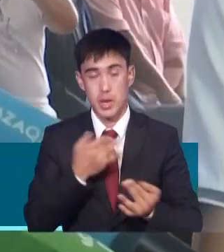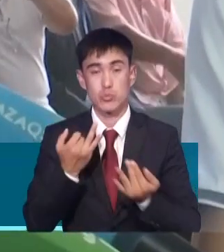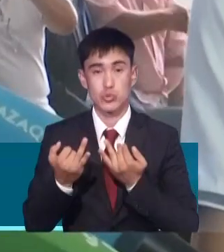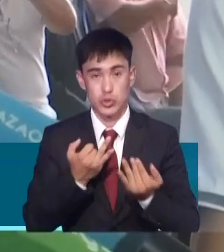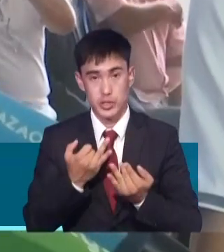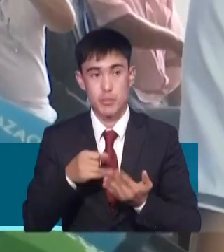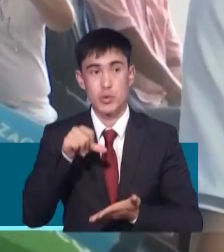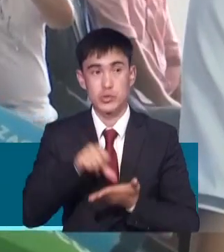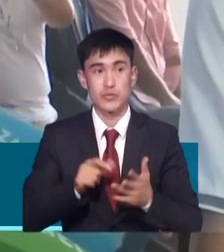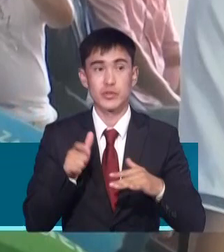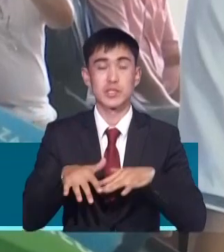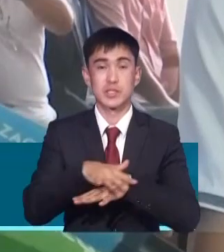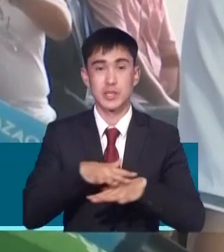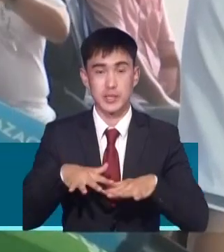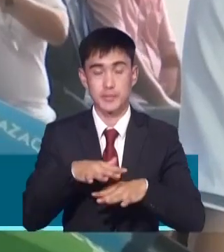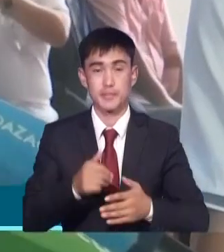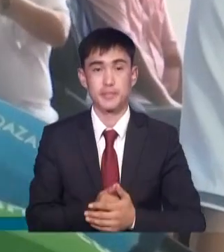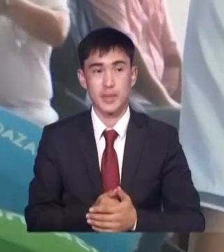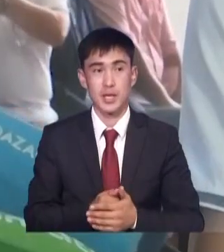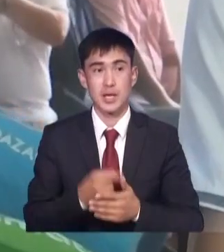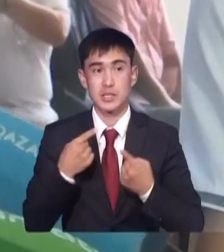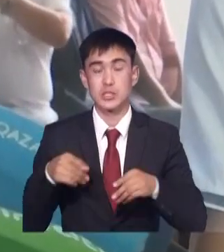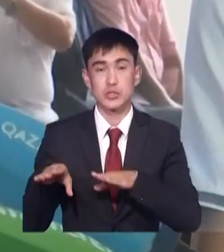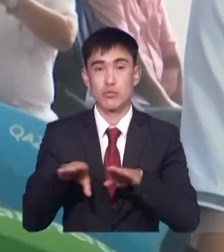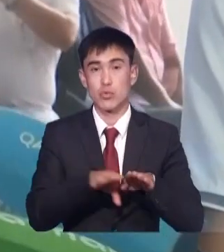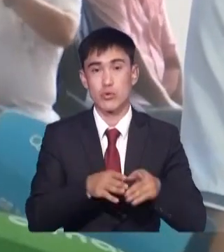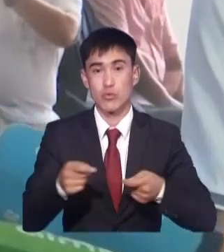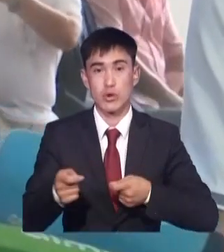в присутствии населения, различного уровня